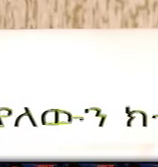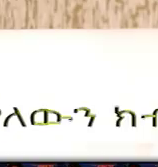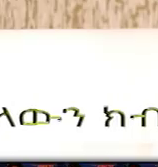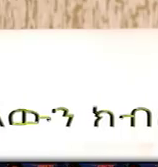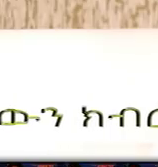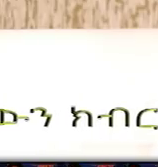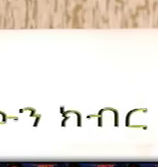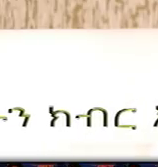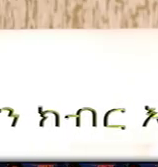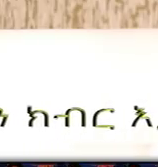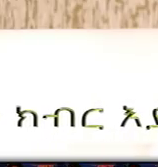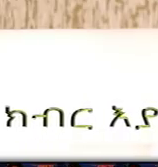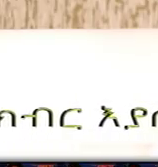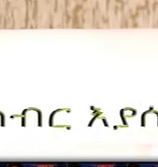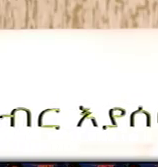ንበሩ